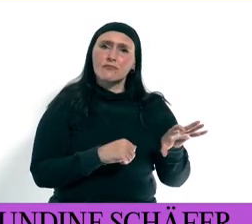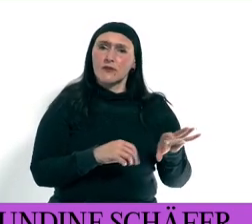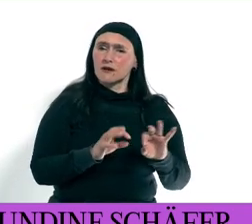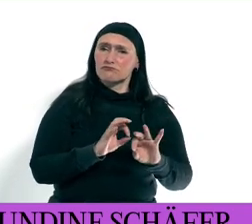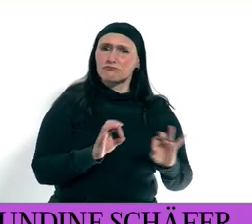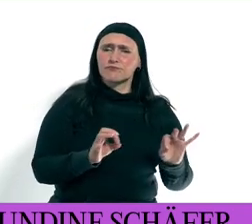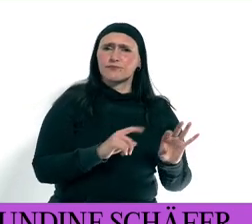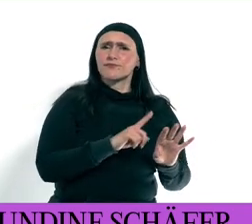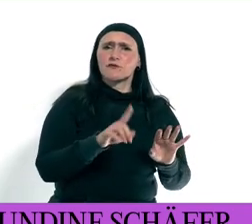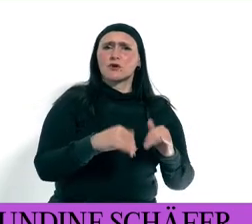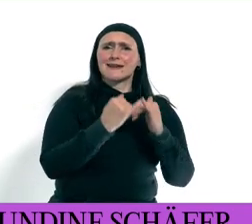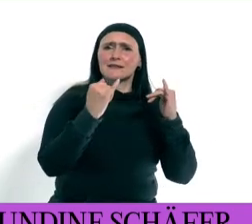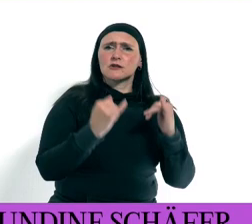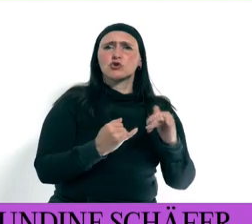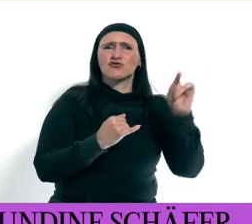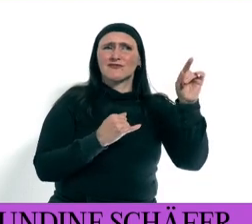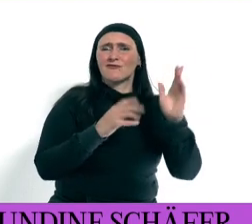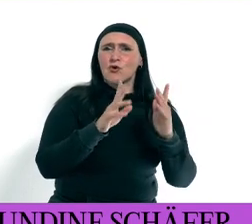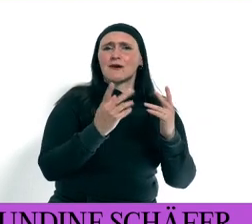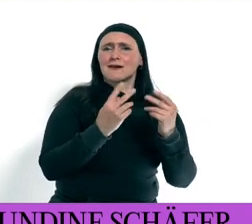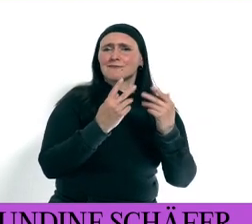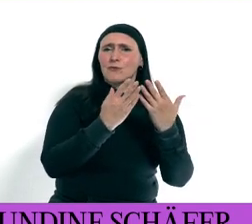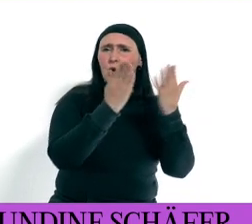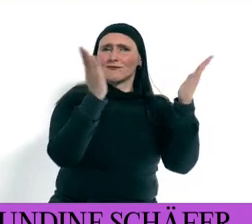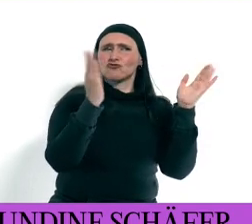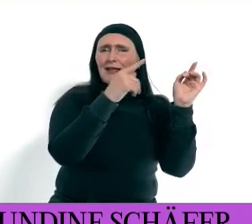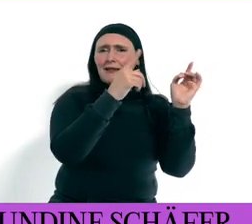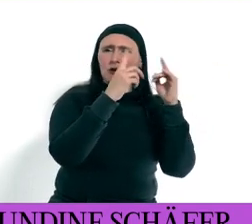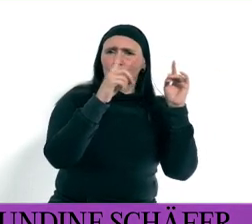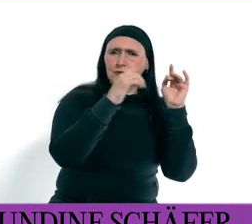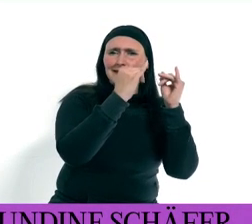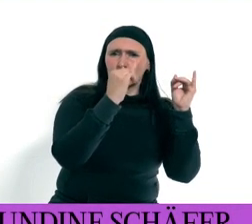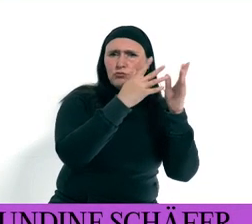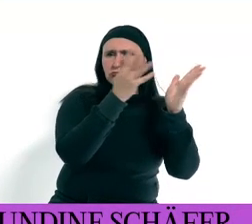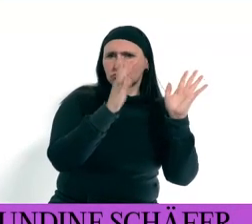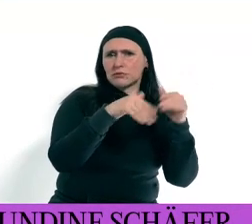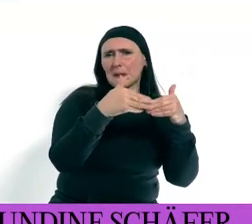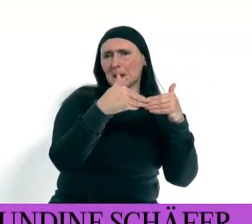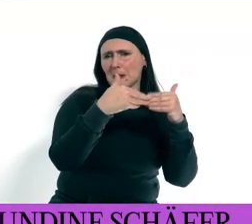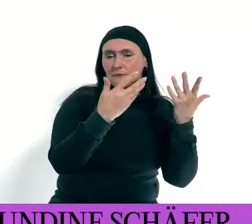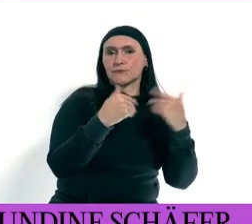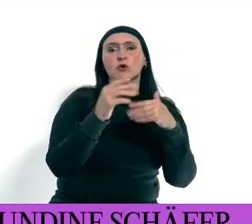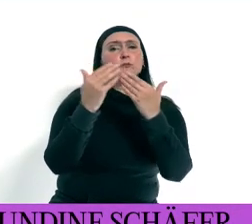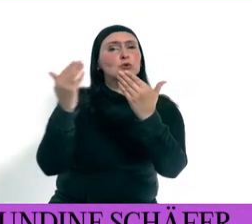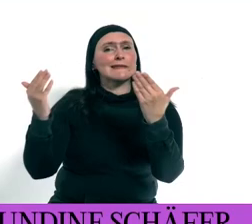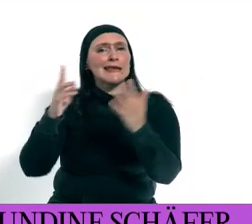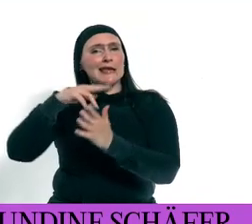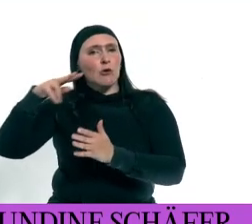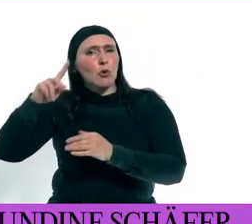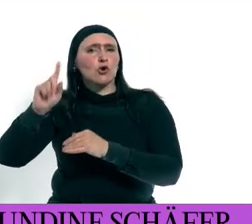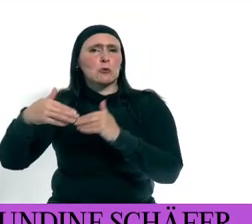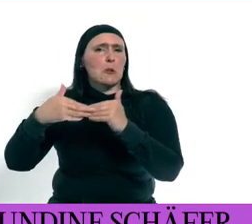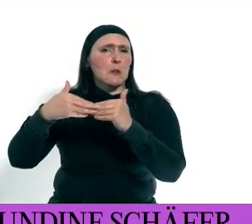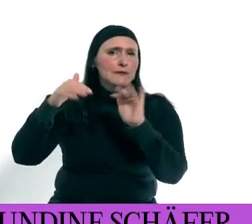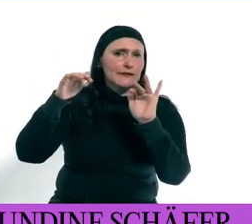educational institution. An diesem speziellen Raum, den wir da gefunden haben, ist, dass er den Institutionen, den Galerien